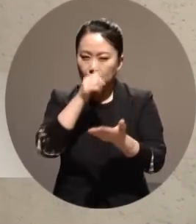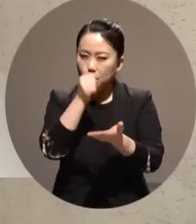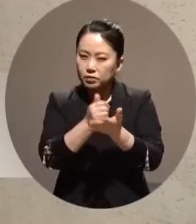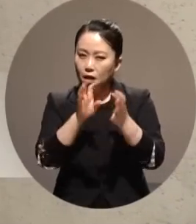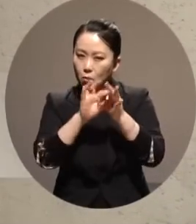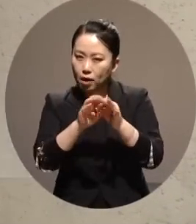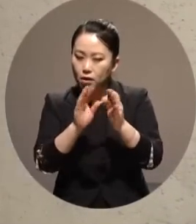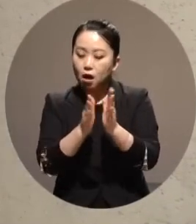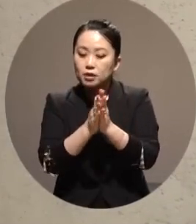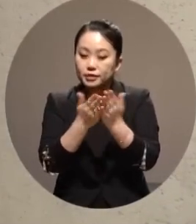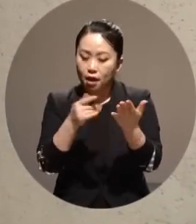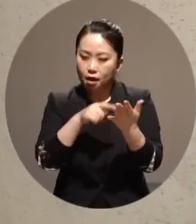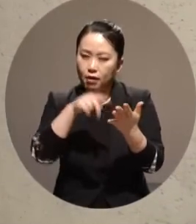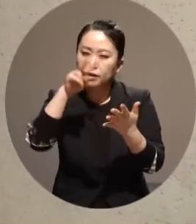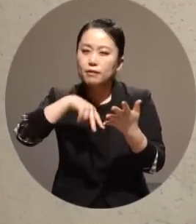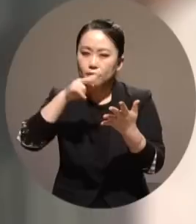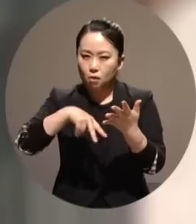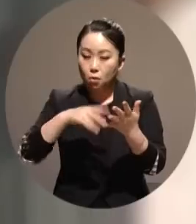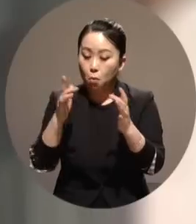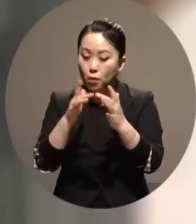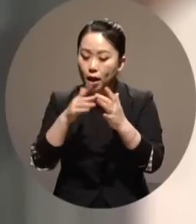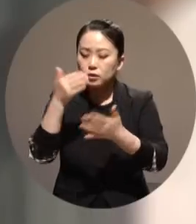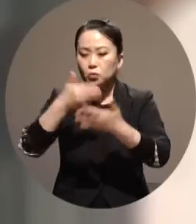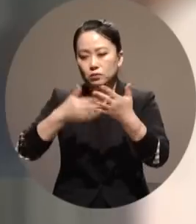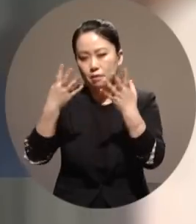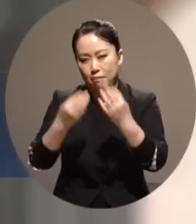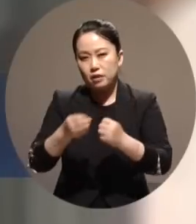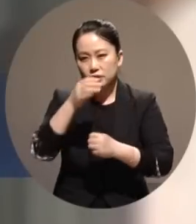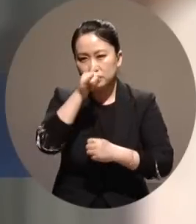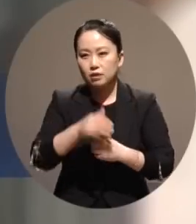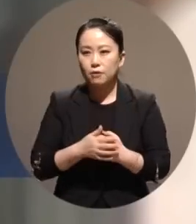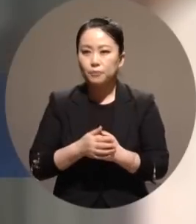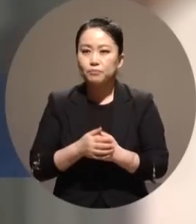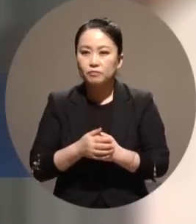콘텐츠를 자주 본 것으로 알려졌습니다.